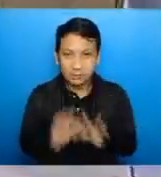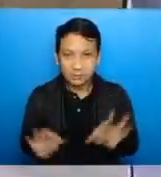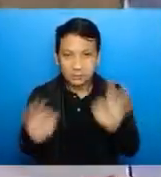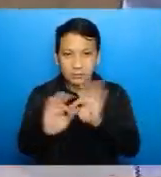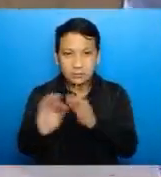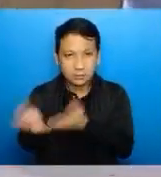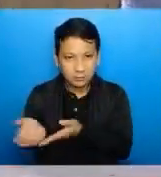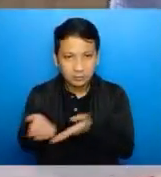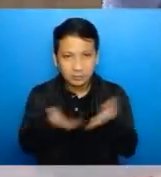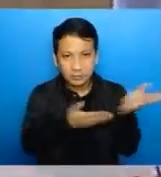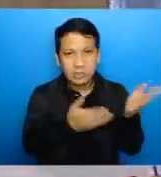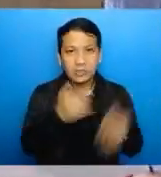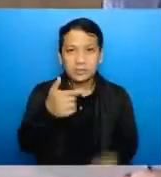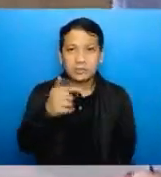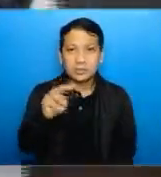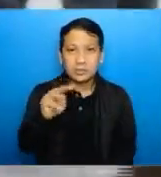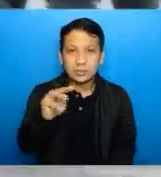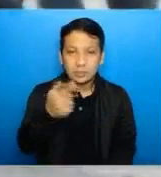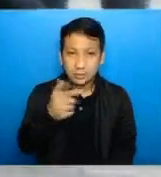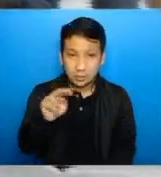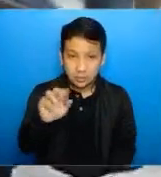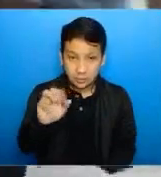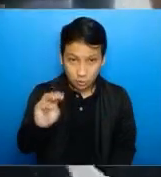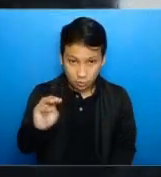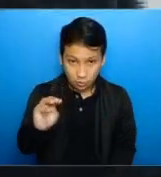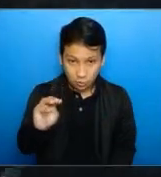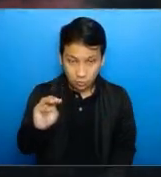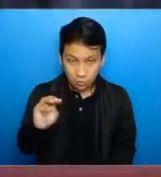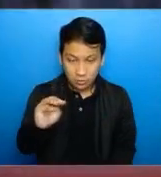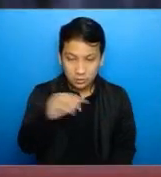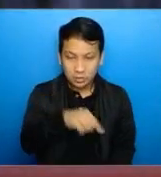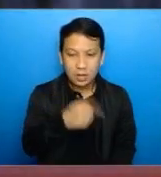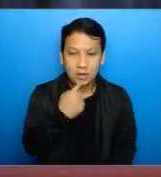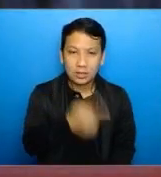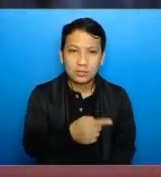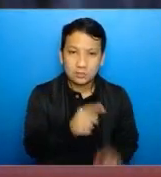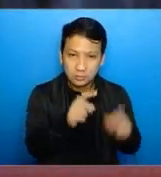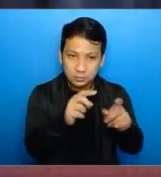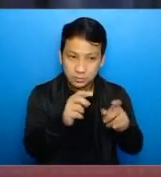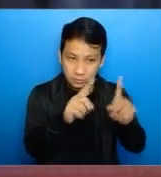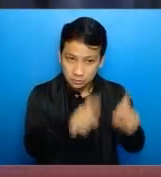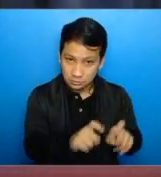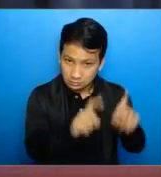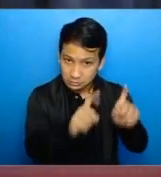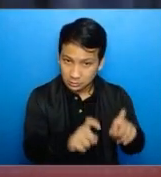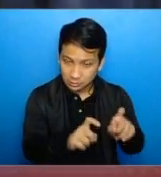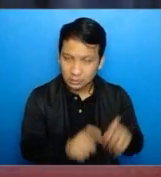sa genome center for genome sequencing. Now,